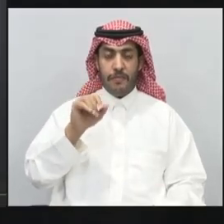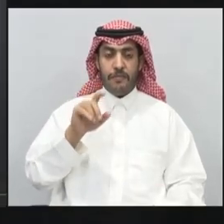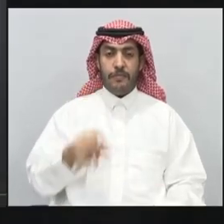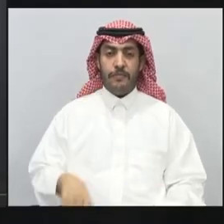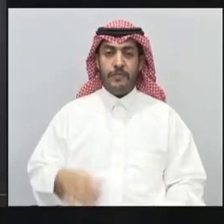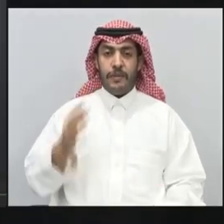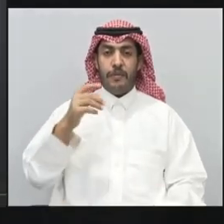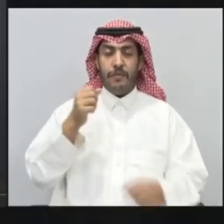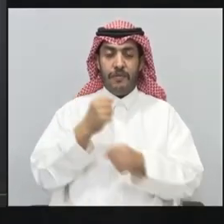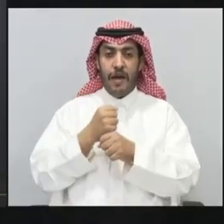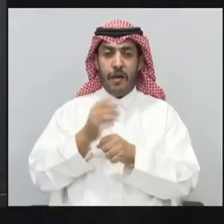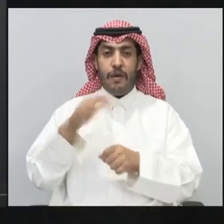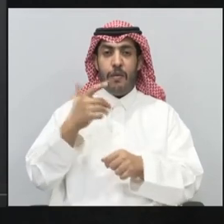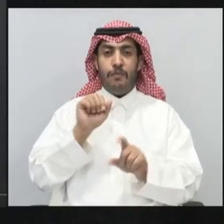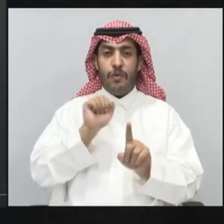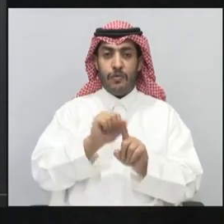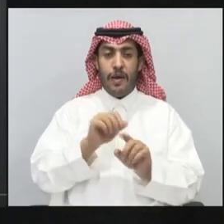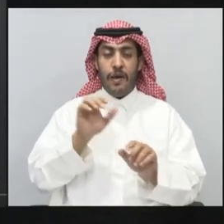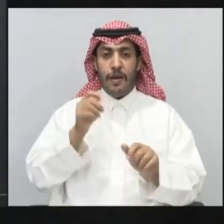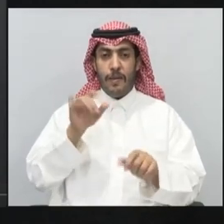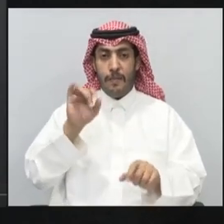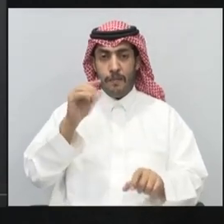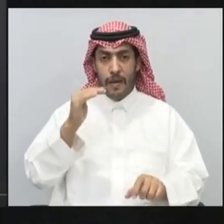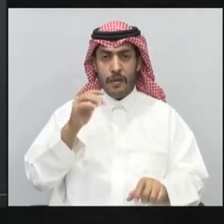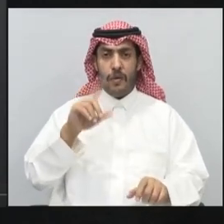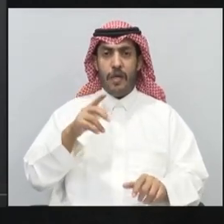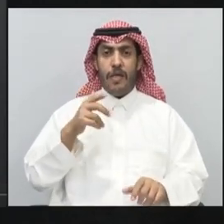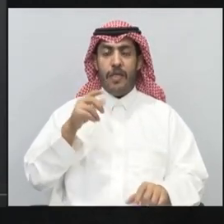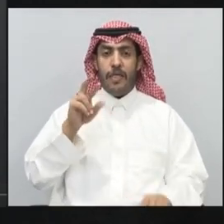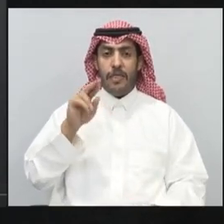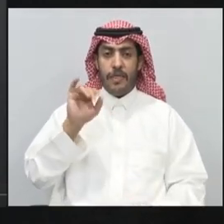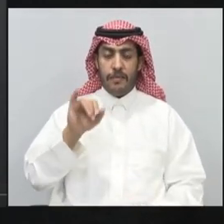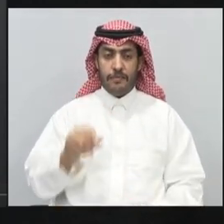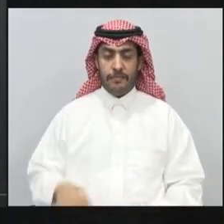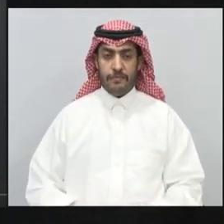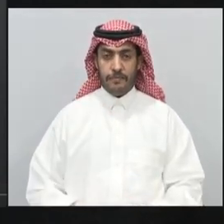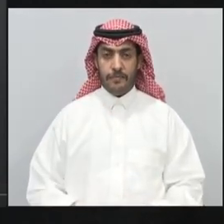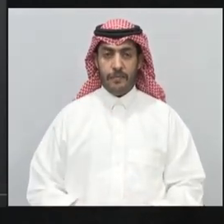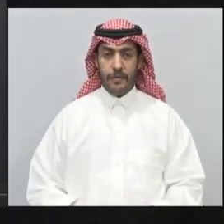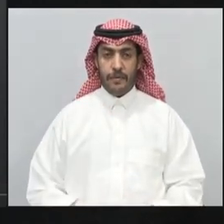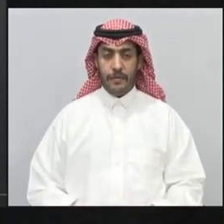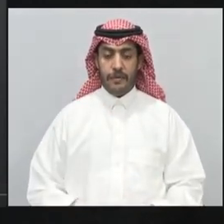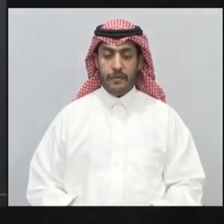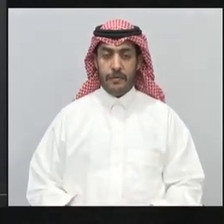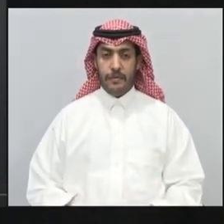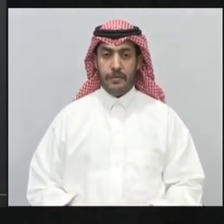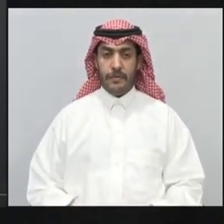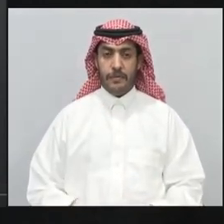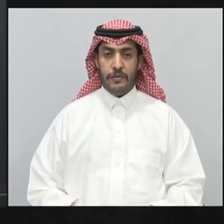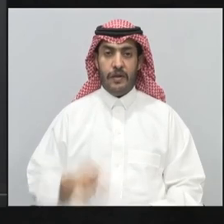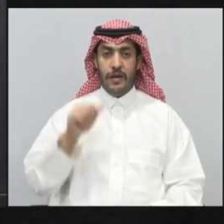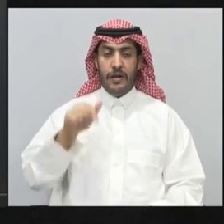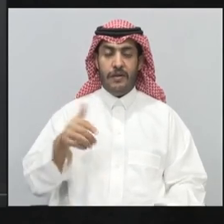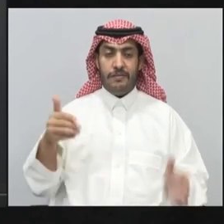ثم فاعله ثم المخصوص بالمدح والذم ثم المخصوص بالمدح والدم هذا ما